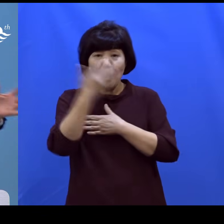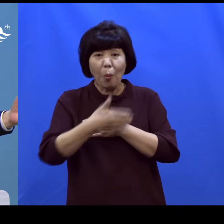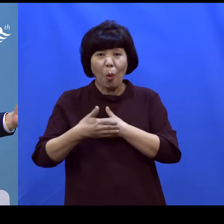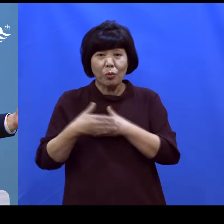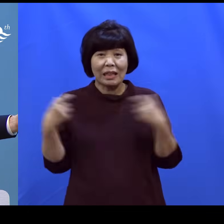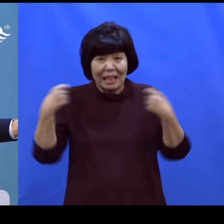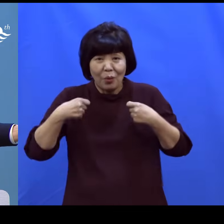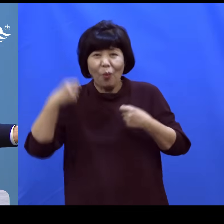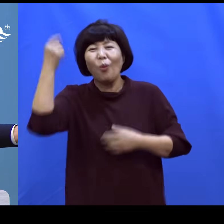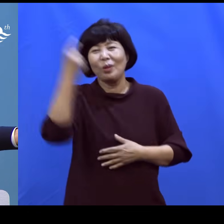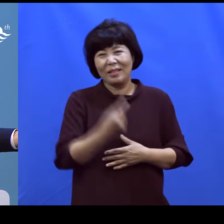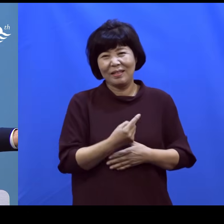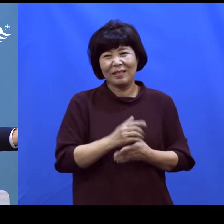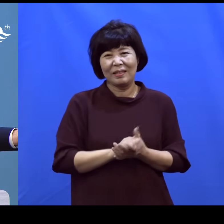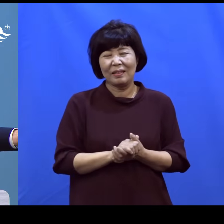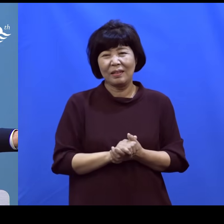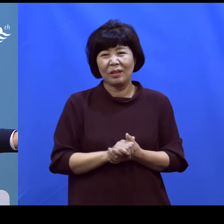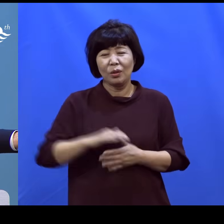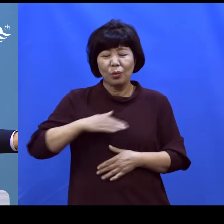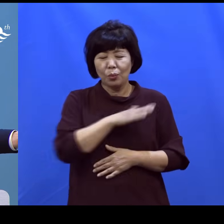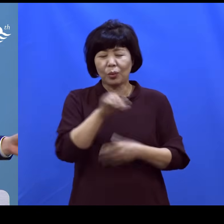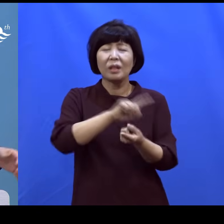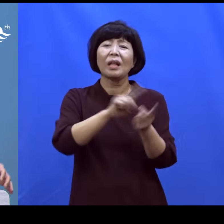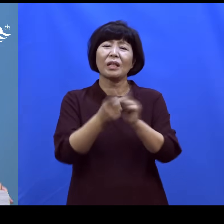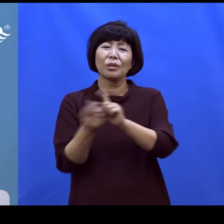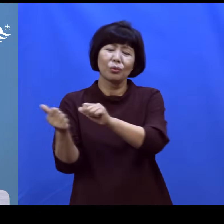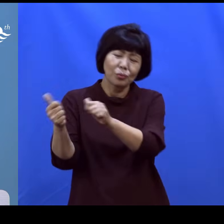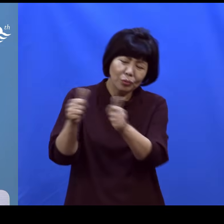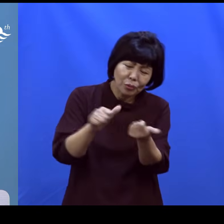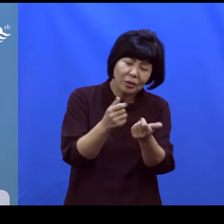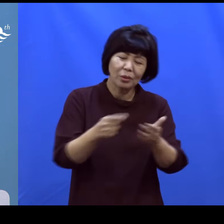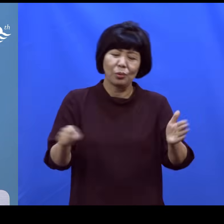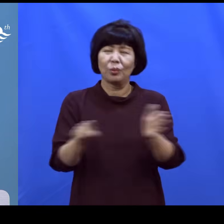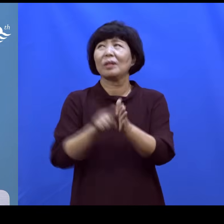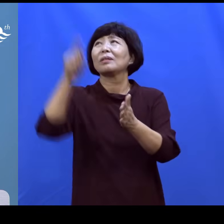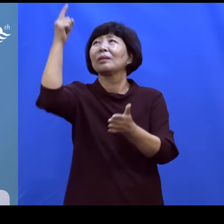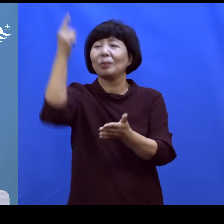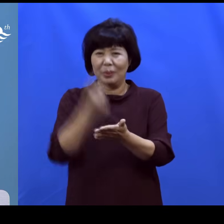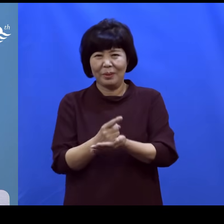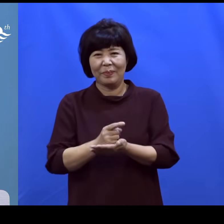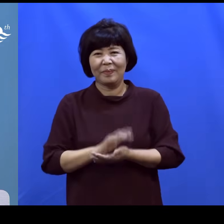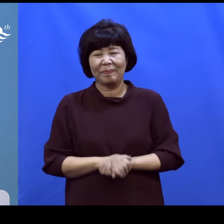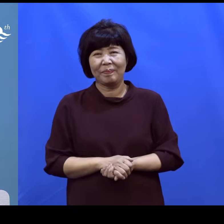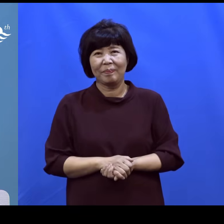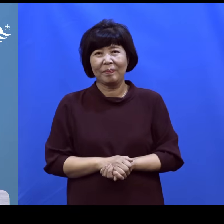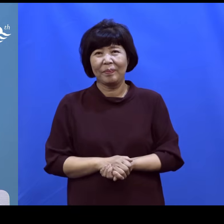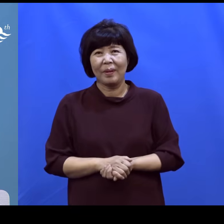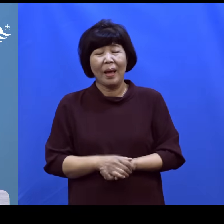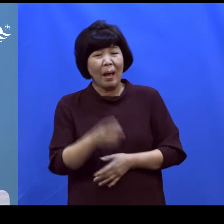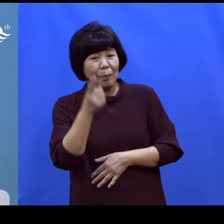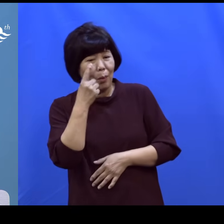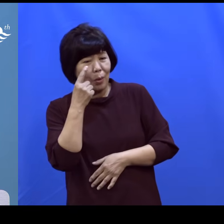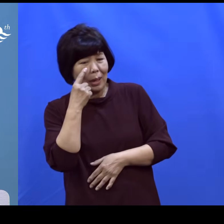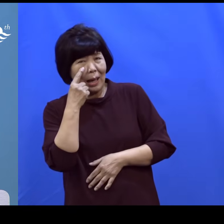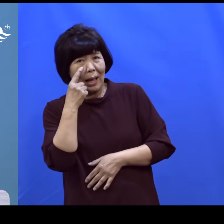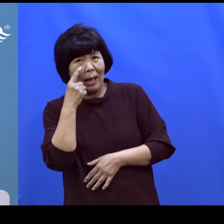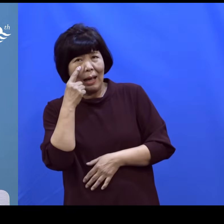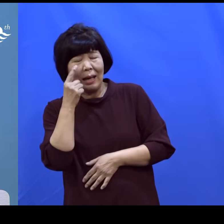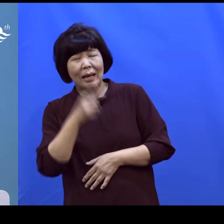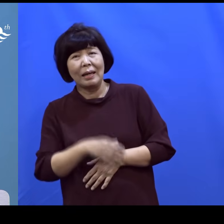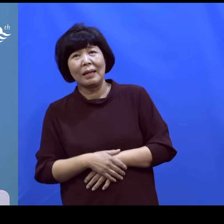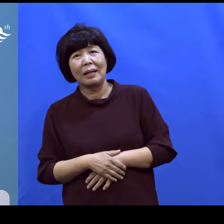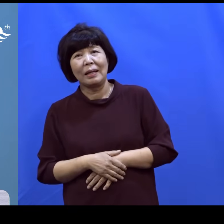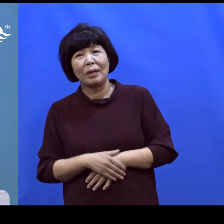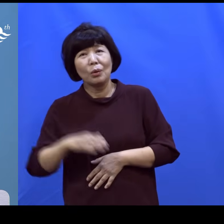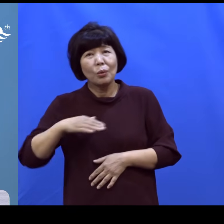위하여 죽으셔야 되고 희생양이 되셔야 하는 거예요. 그래서 지금 세례 요한은 보라 세상 죄를 지고 가는 하나님의 어린 양이로다. 오늘 마지막